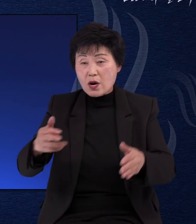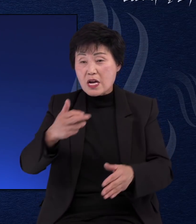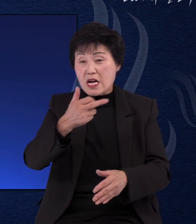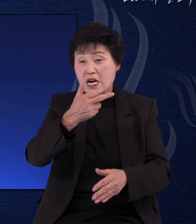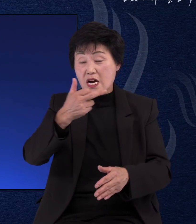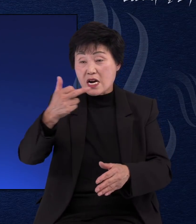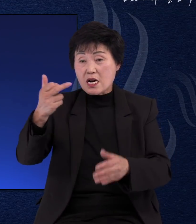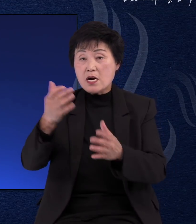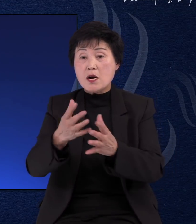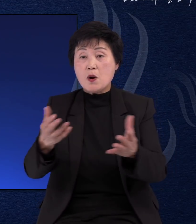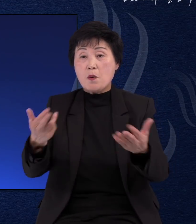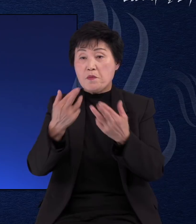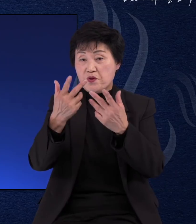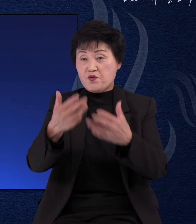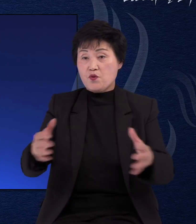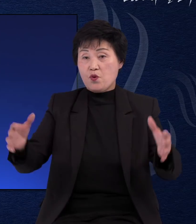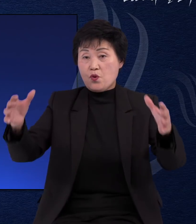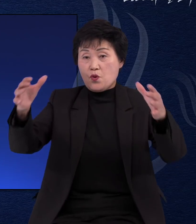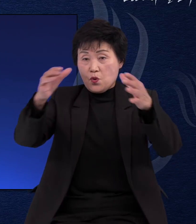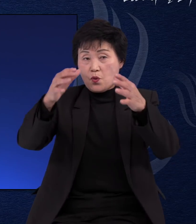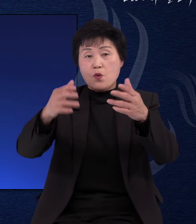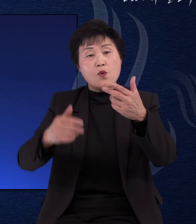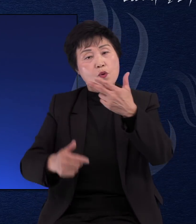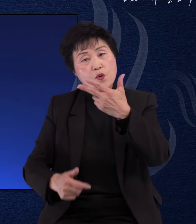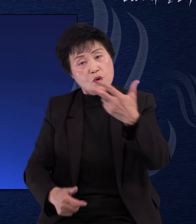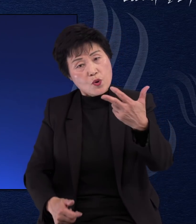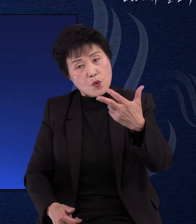하나를 가져와서 읽어보니 이렇게 적혀 있는데